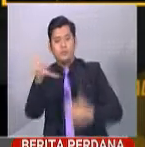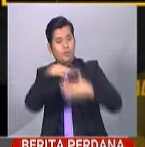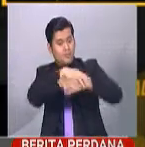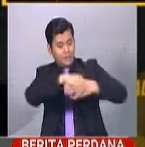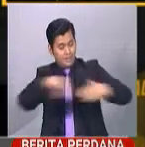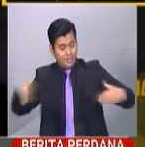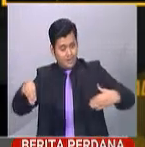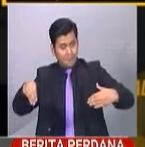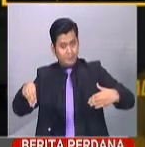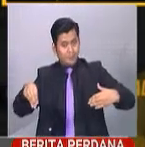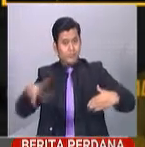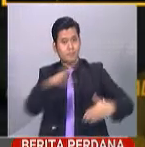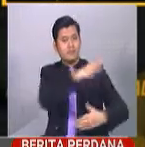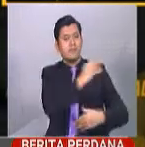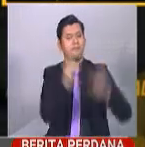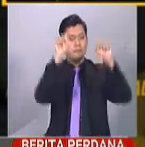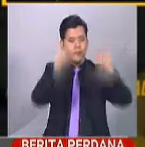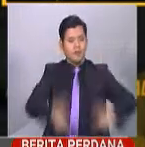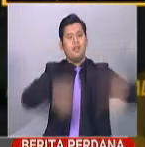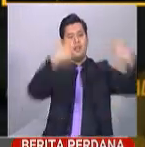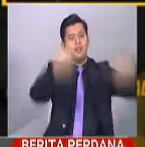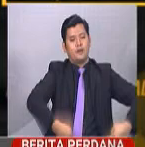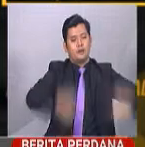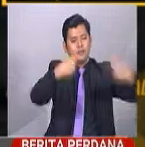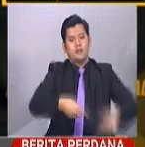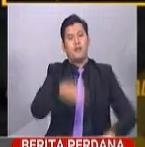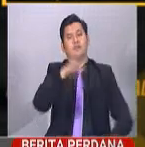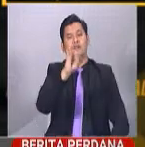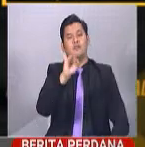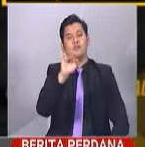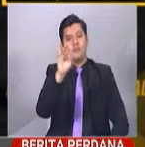berpeluang ke slot permainan FIFA antarabangsa